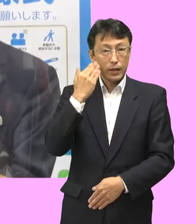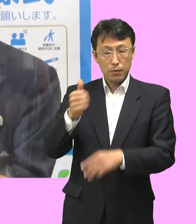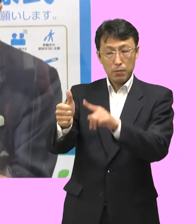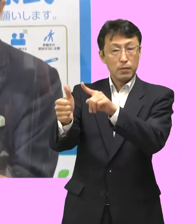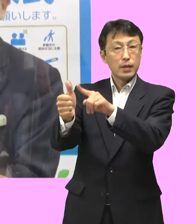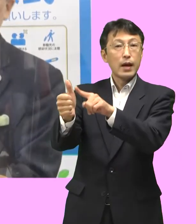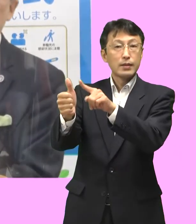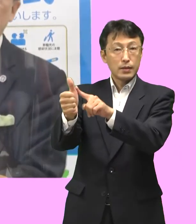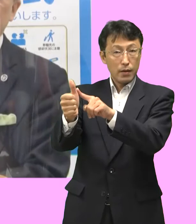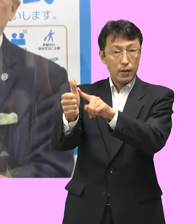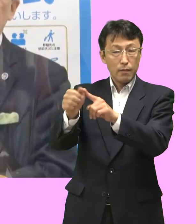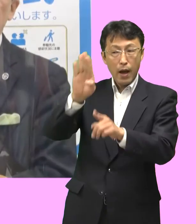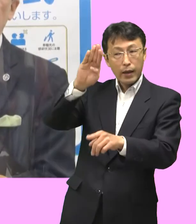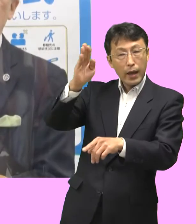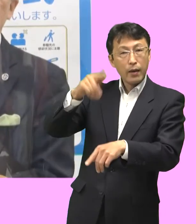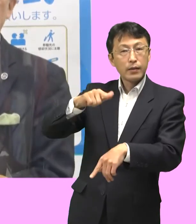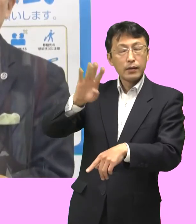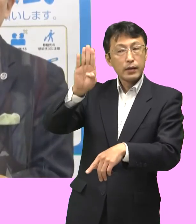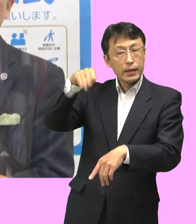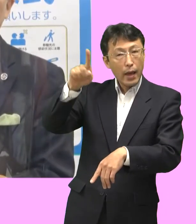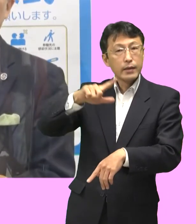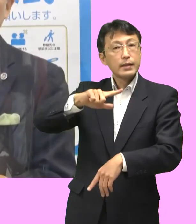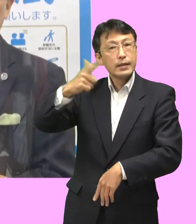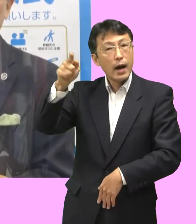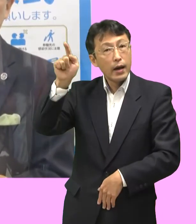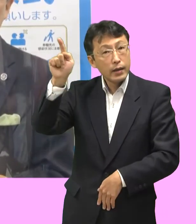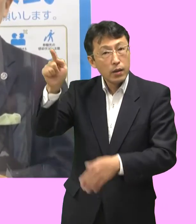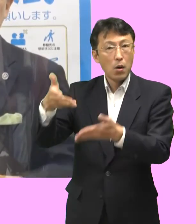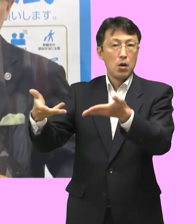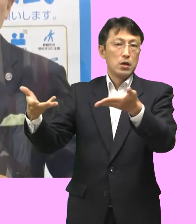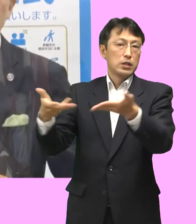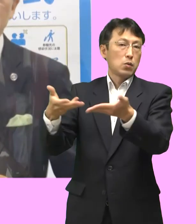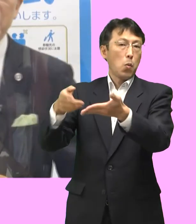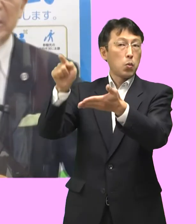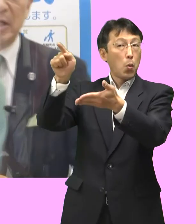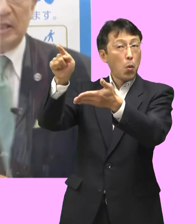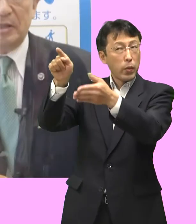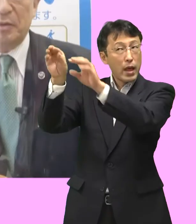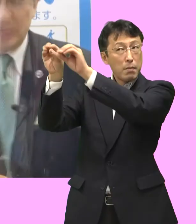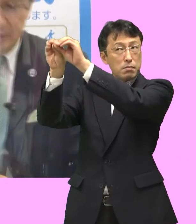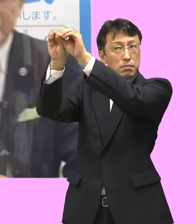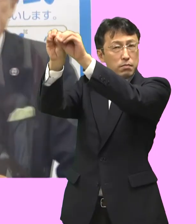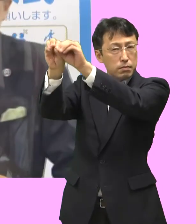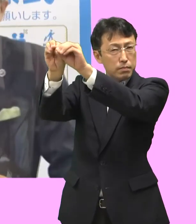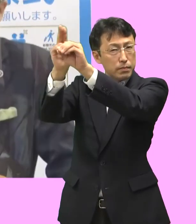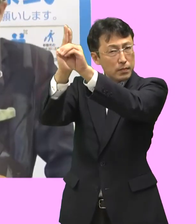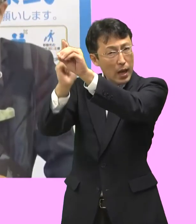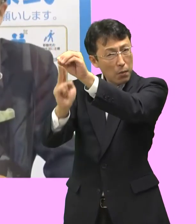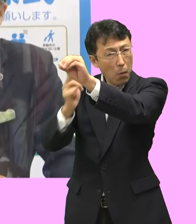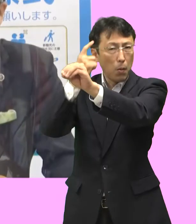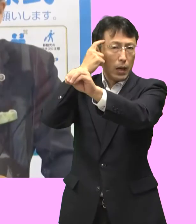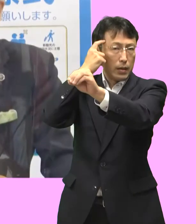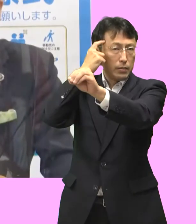での業務のときに、感染したことが、まあ、濃厚だろうというふうに考えております。